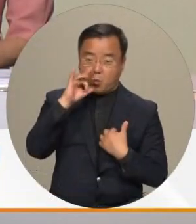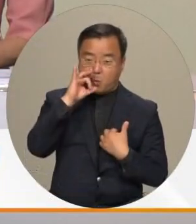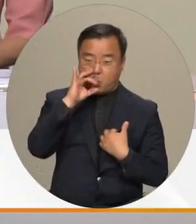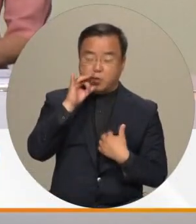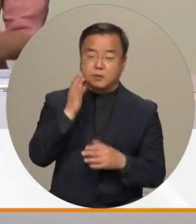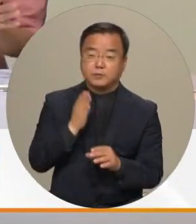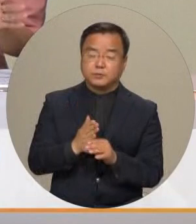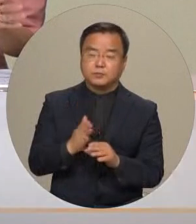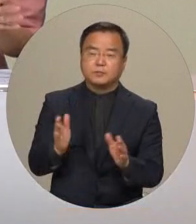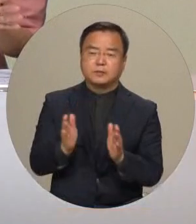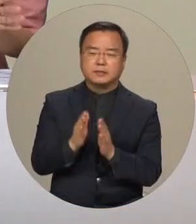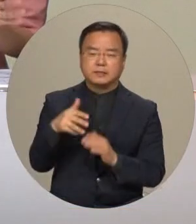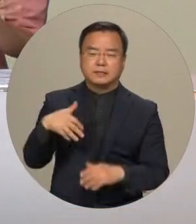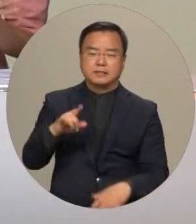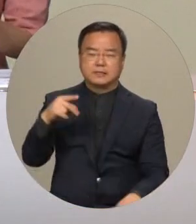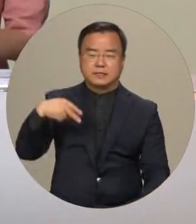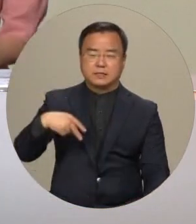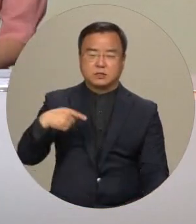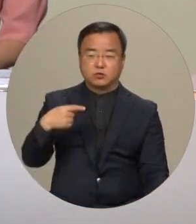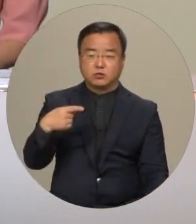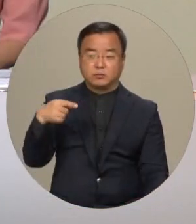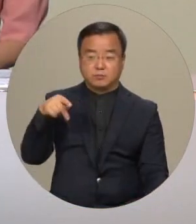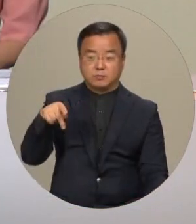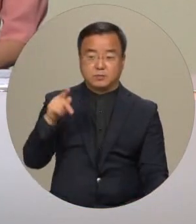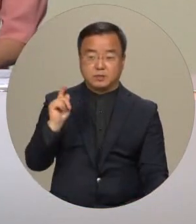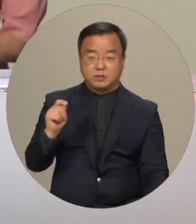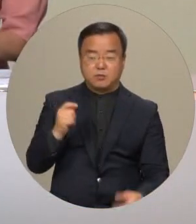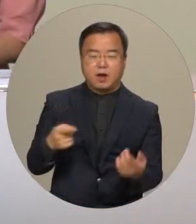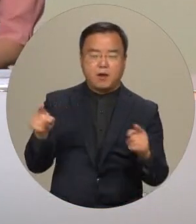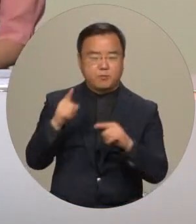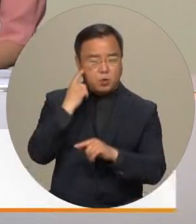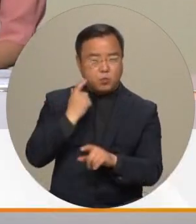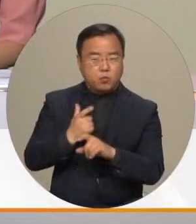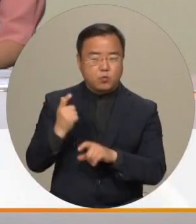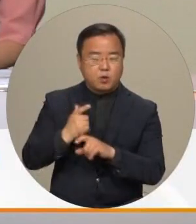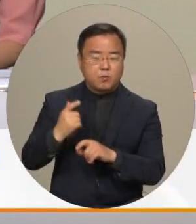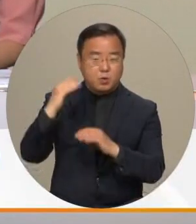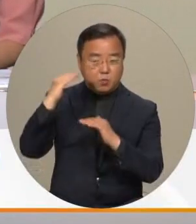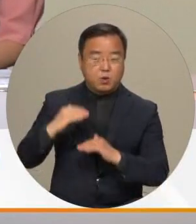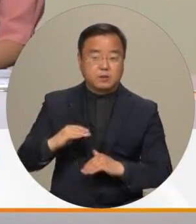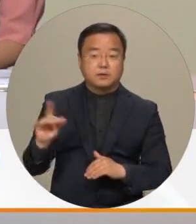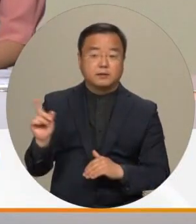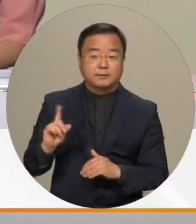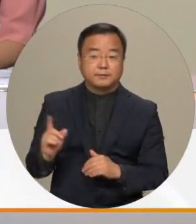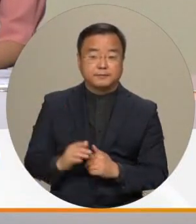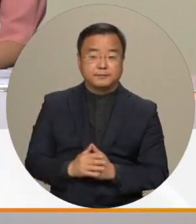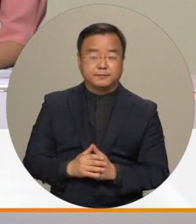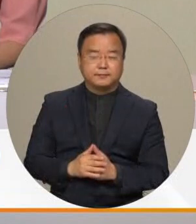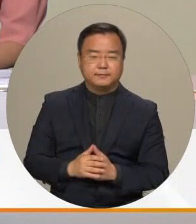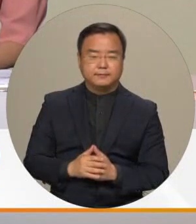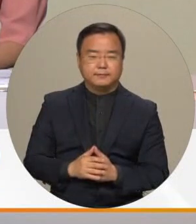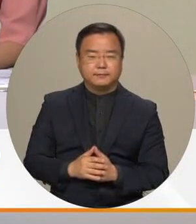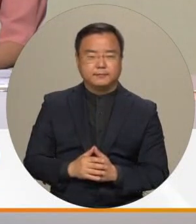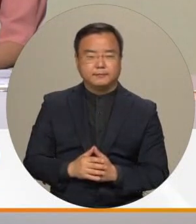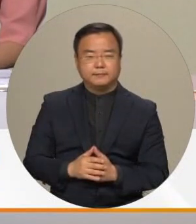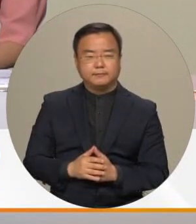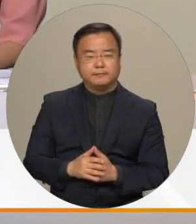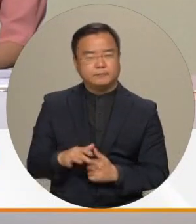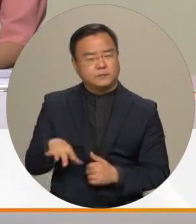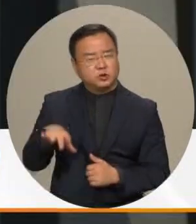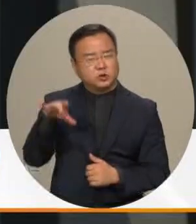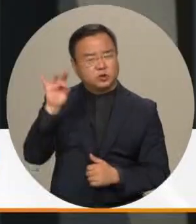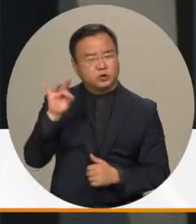있습니다이 책 gpt와 함께 고민한 결과물인데이 과정이 어땠습니까 처음에는